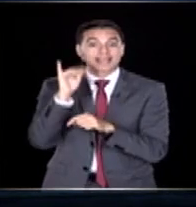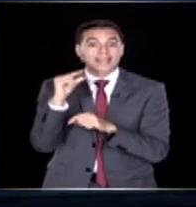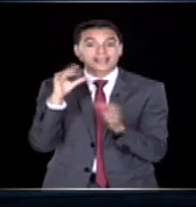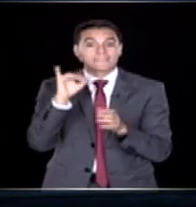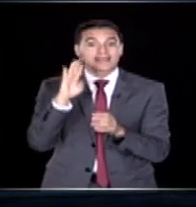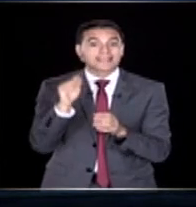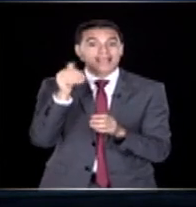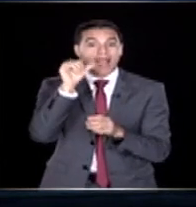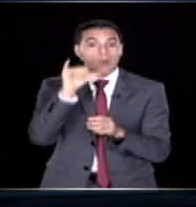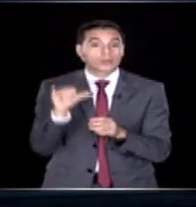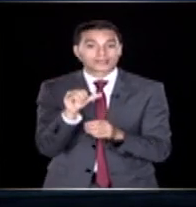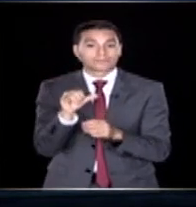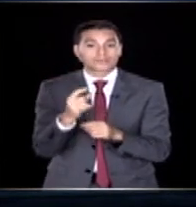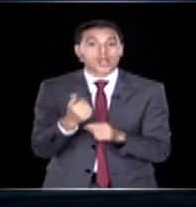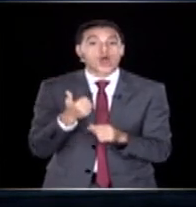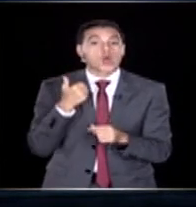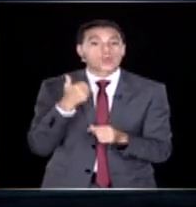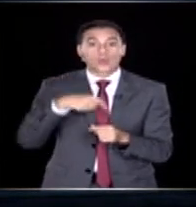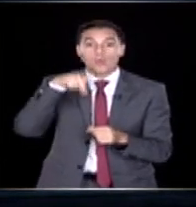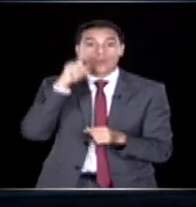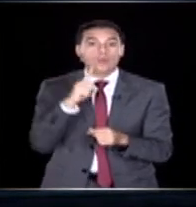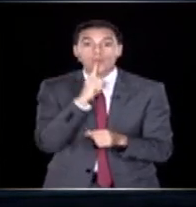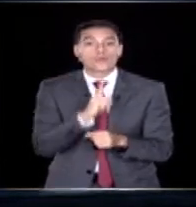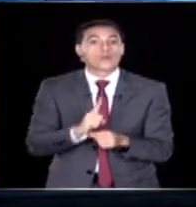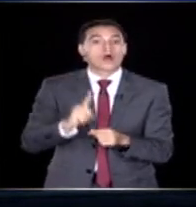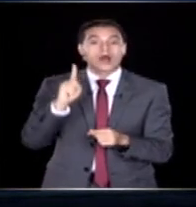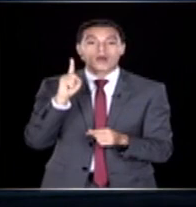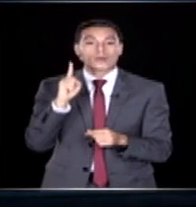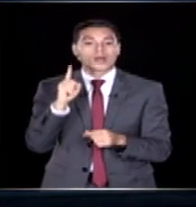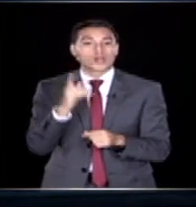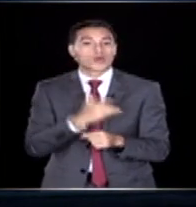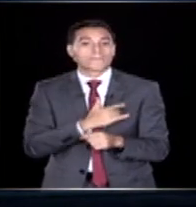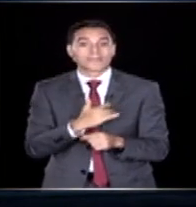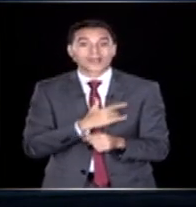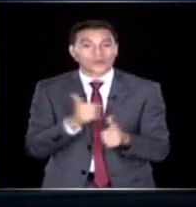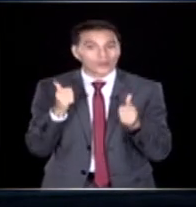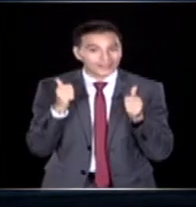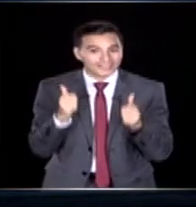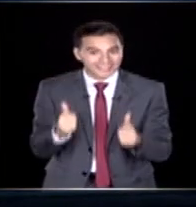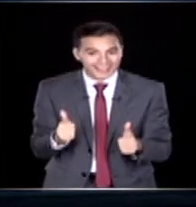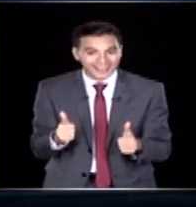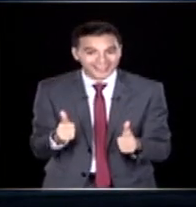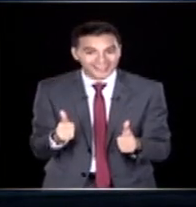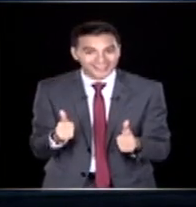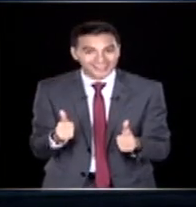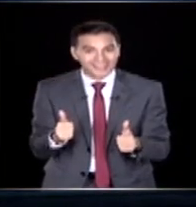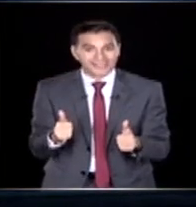تفضل. حلوين من يومنا والله، وقلوبنا كويسة،